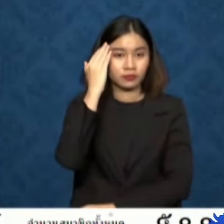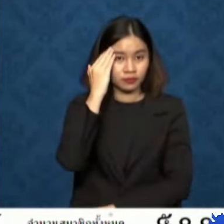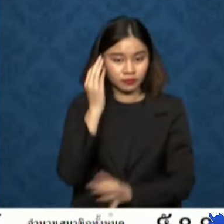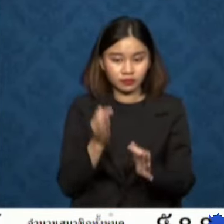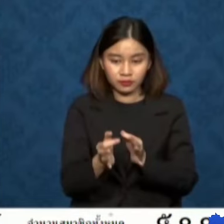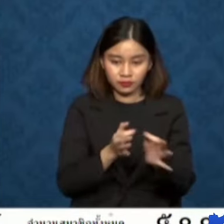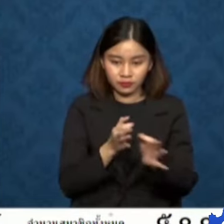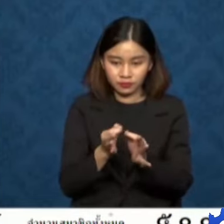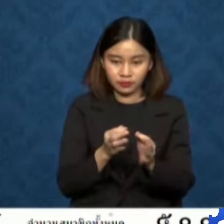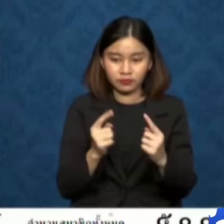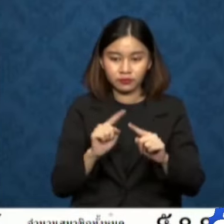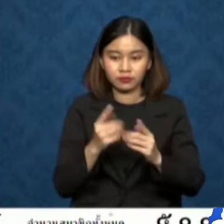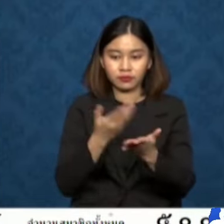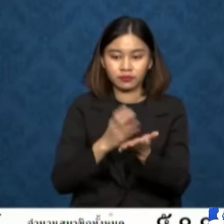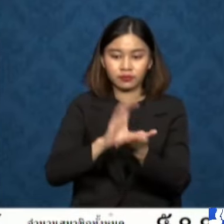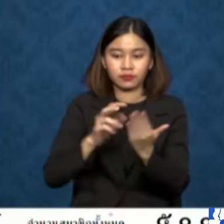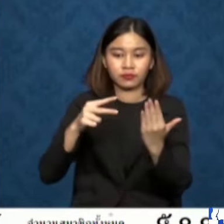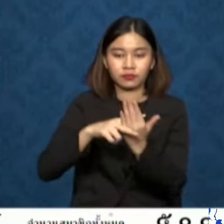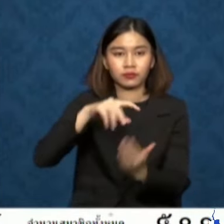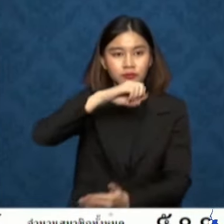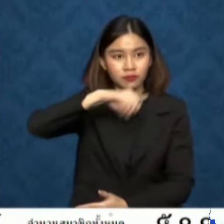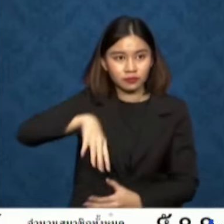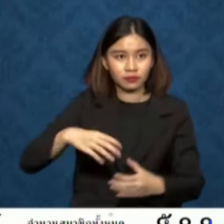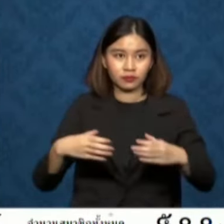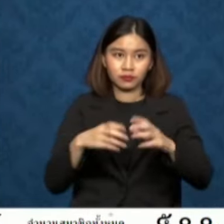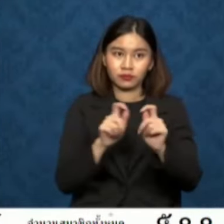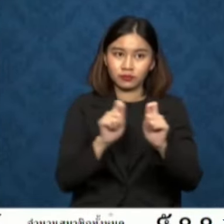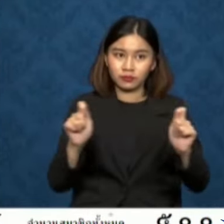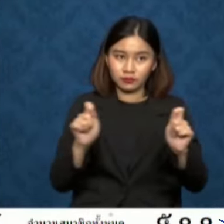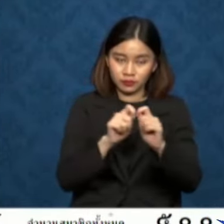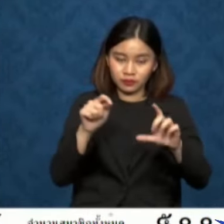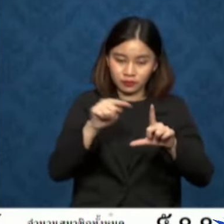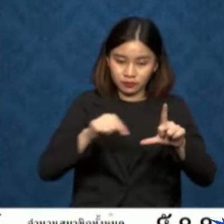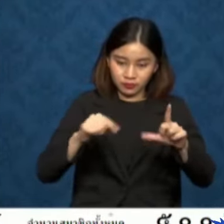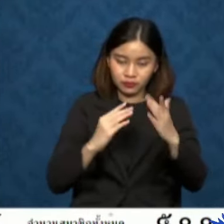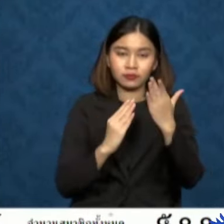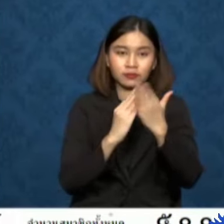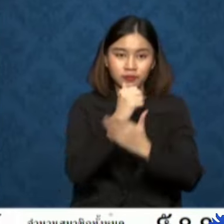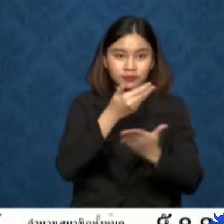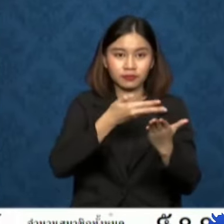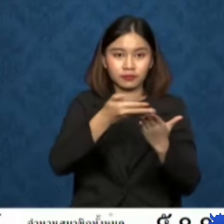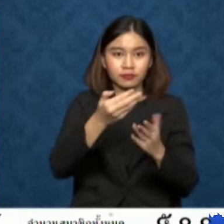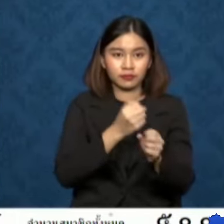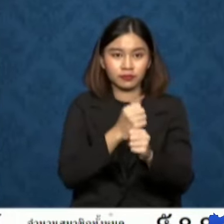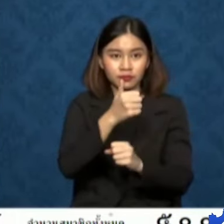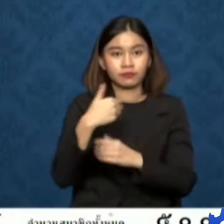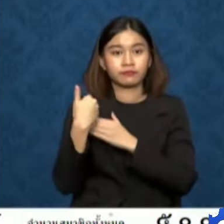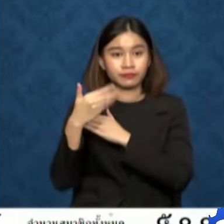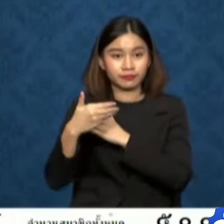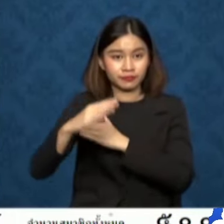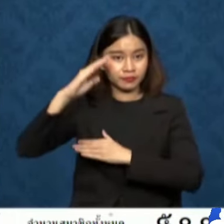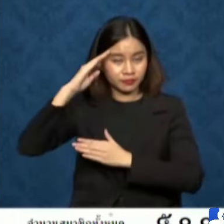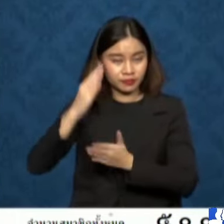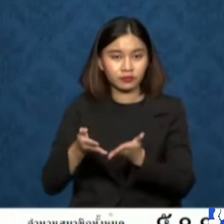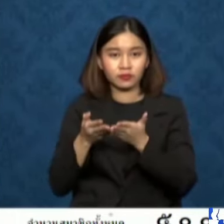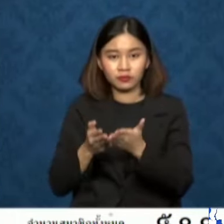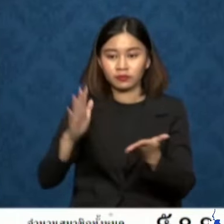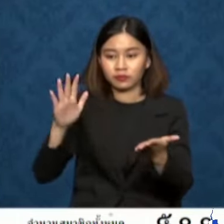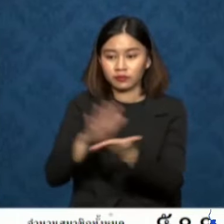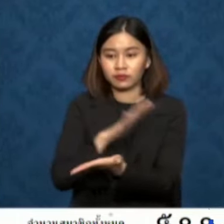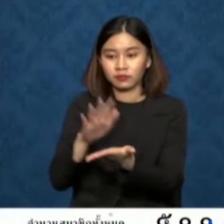ก็ยังถูกตัดงบมีเพียงอนุกรรมาธิการของก้าวไกลเท่านั้นที่อนุมัติให้ซื้อต่อมากองทัพเรือยื่นอุทธรณ์ครับเอา